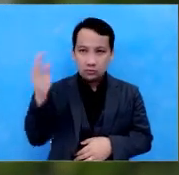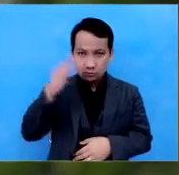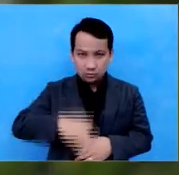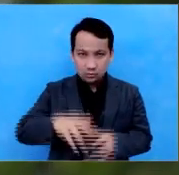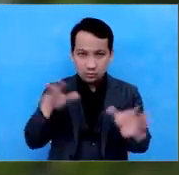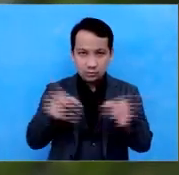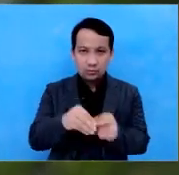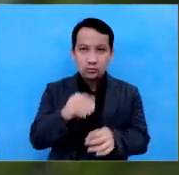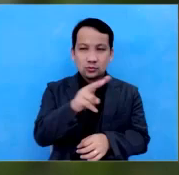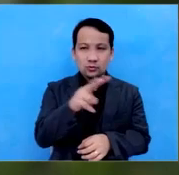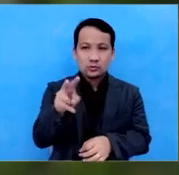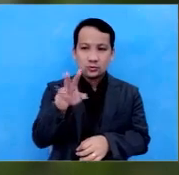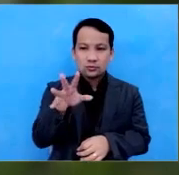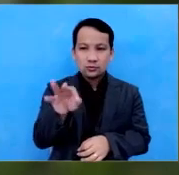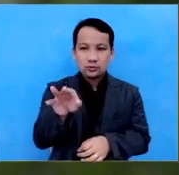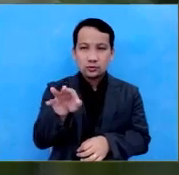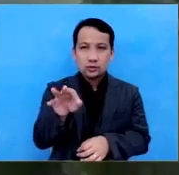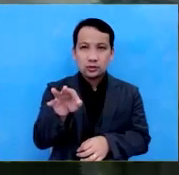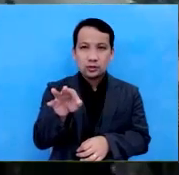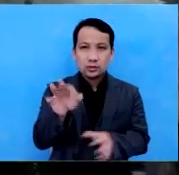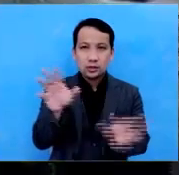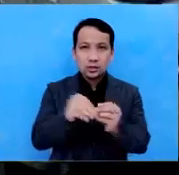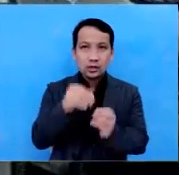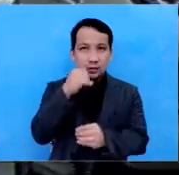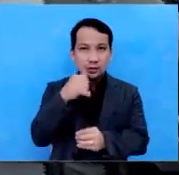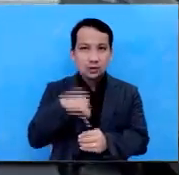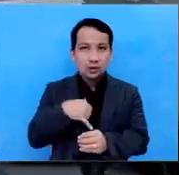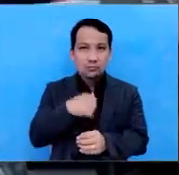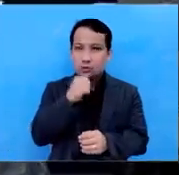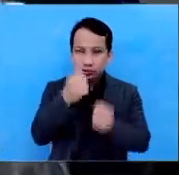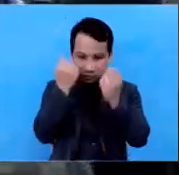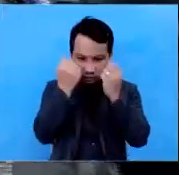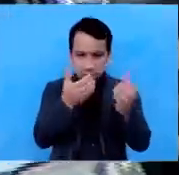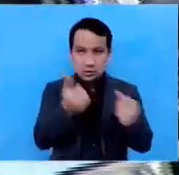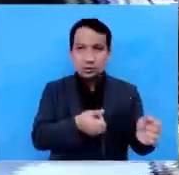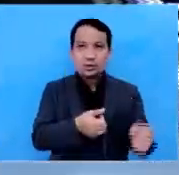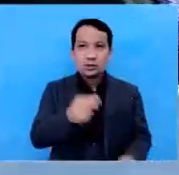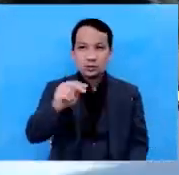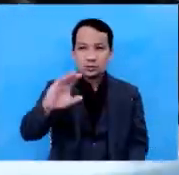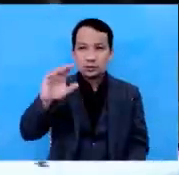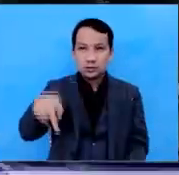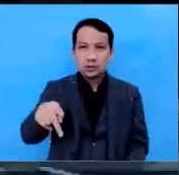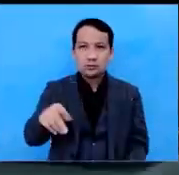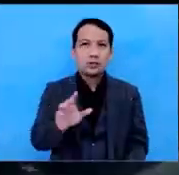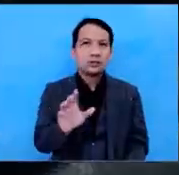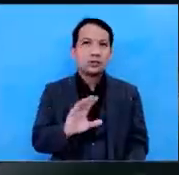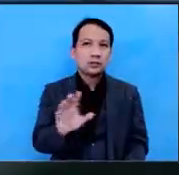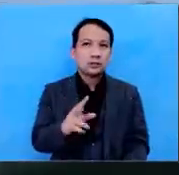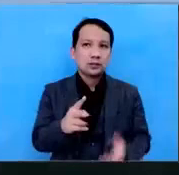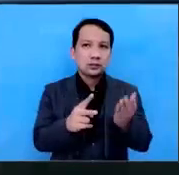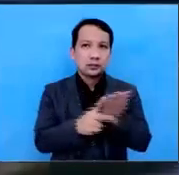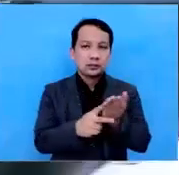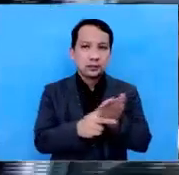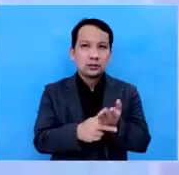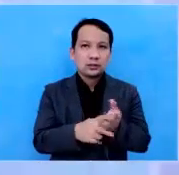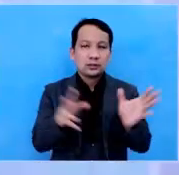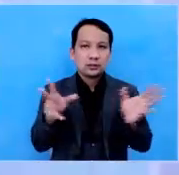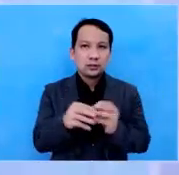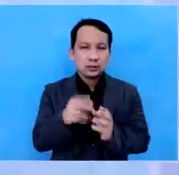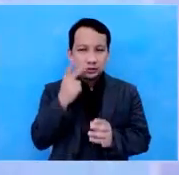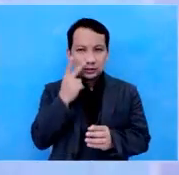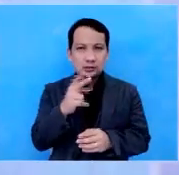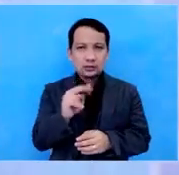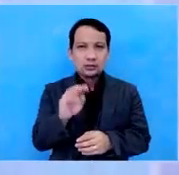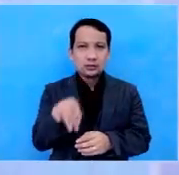ang naitalang lumabag sa batas trapiko kahapon sa pamamagitan ng NCAP cameras. Pero hindi sila natikitan. Tingin ng MMDA,